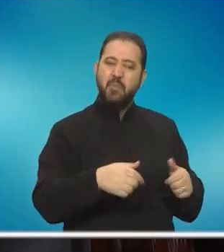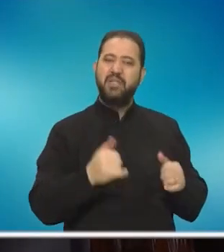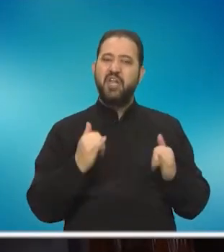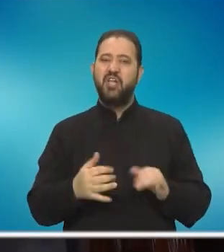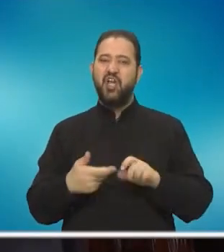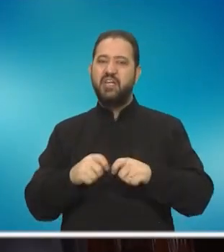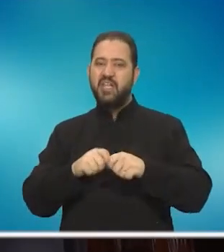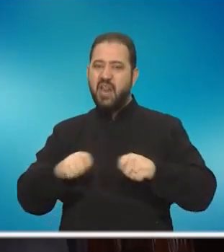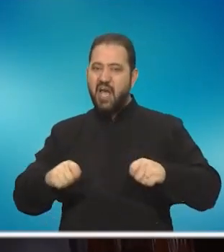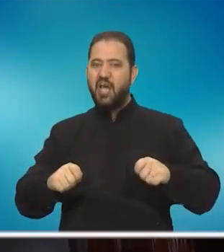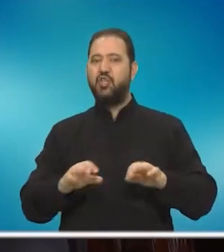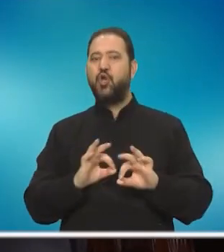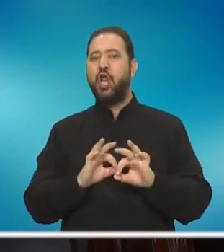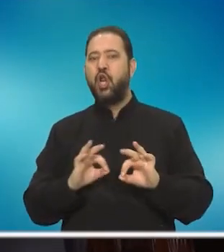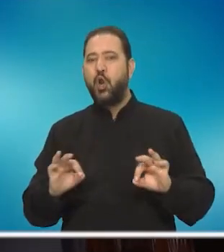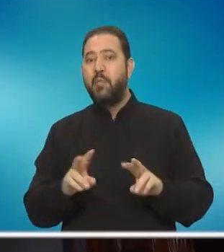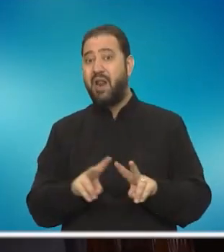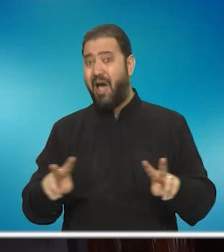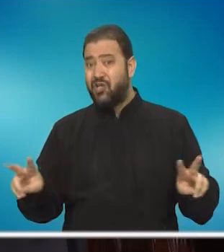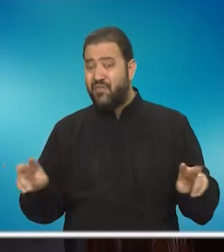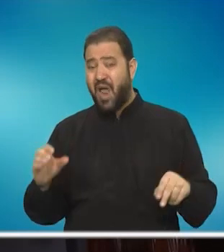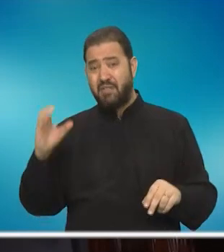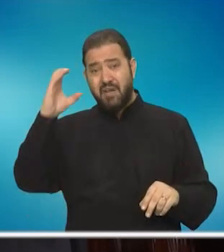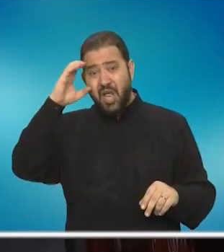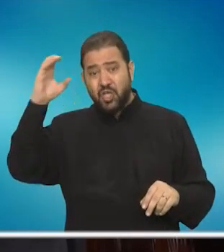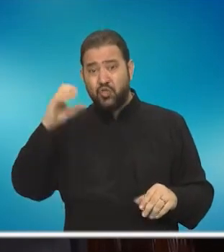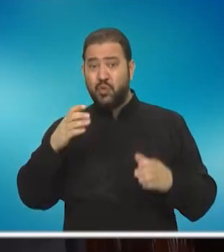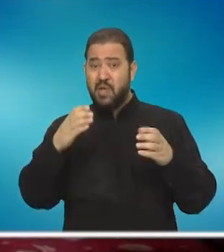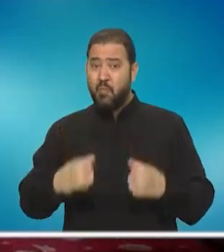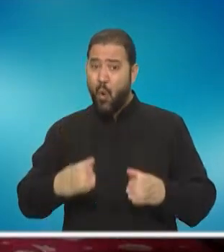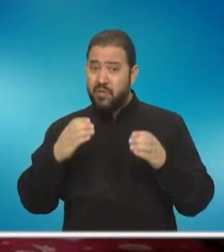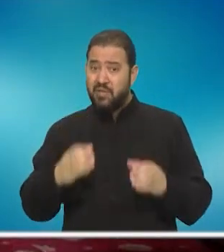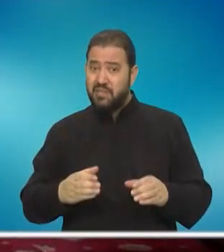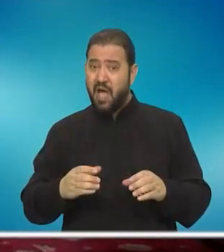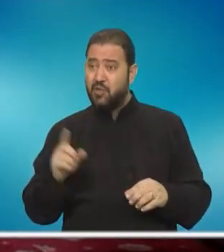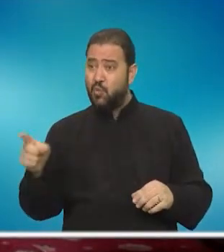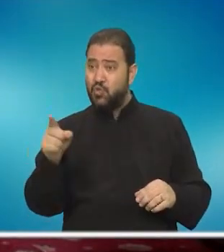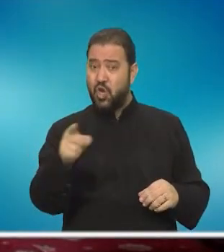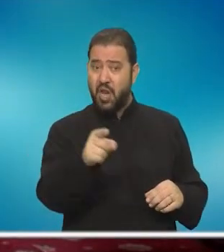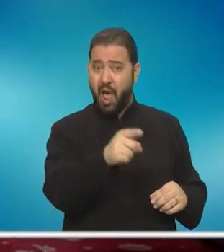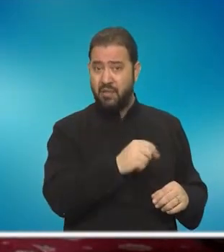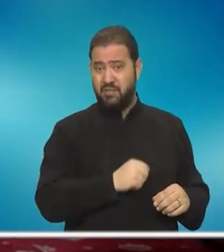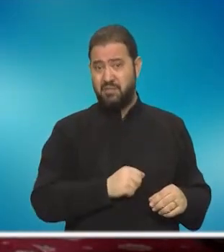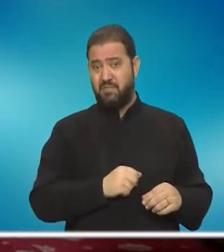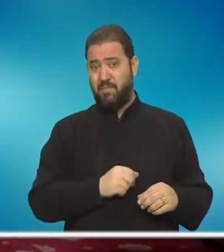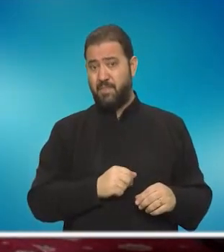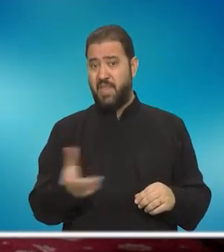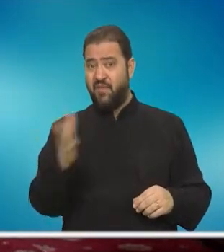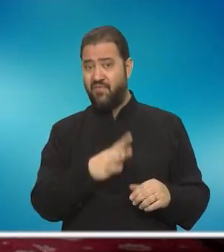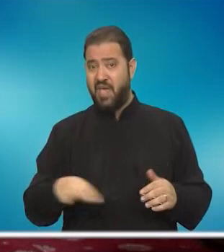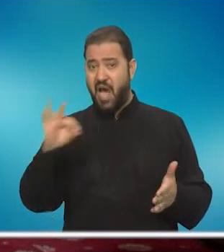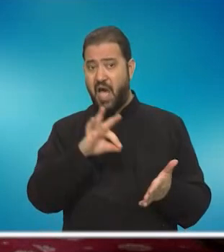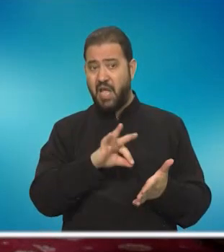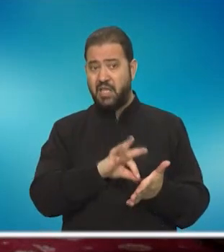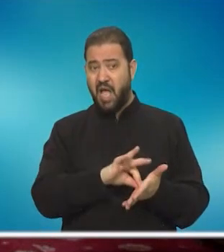pe care ar trebui să o aibă în mod firesc, ca și frate creștin, botezat cu ceilalți, și de